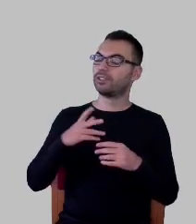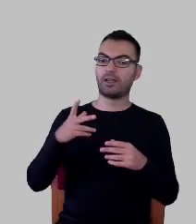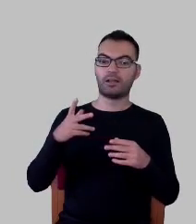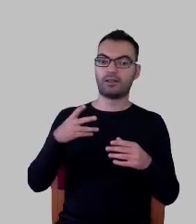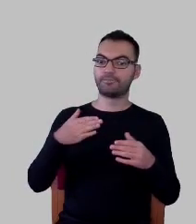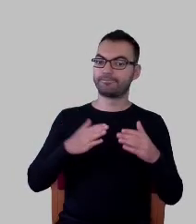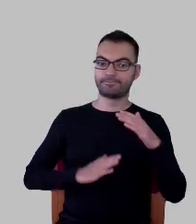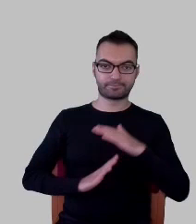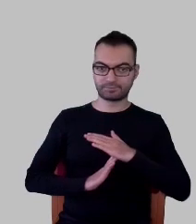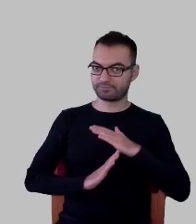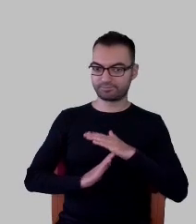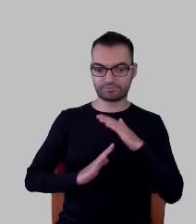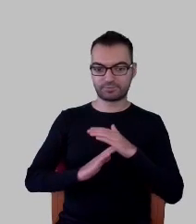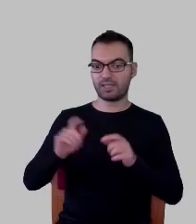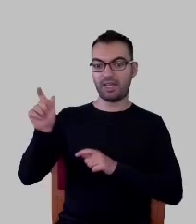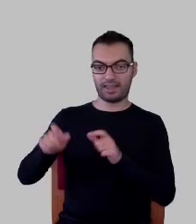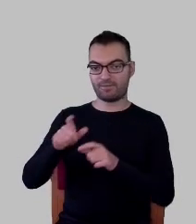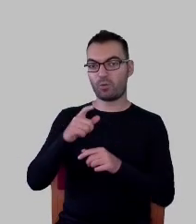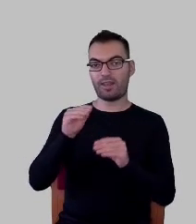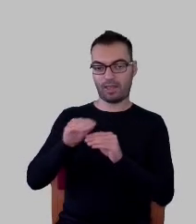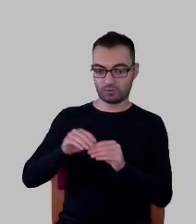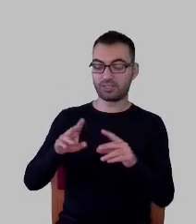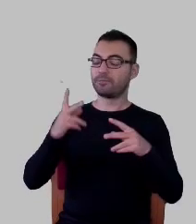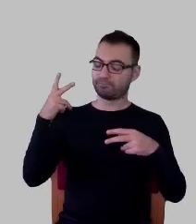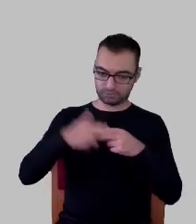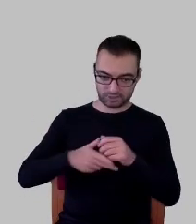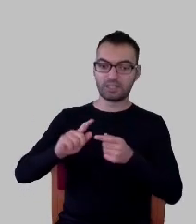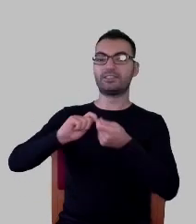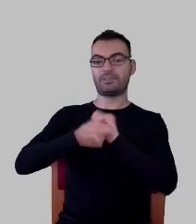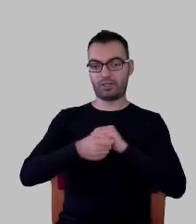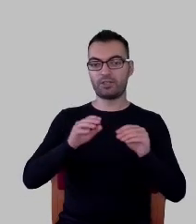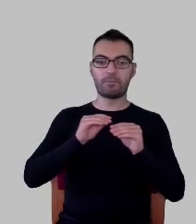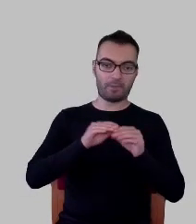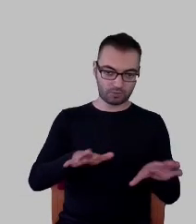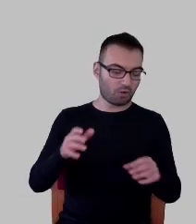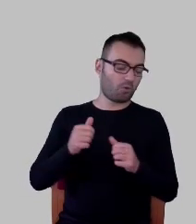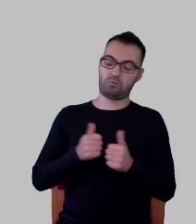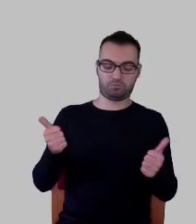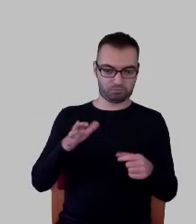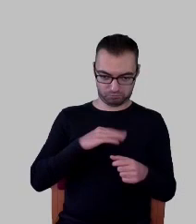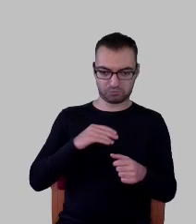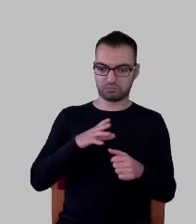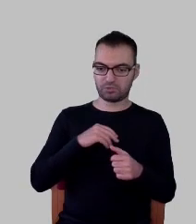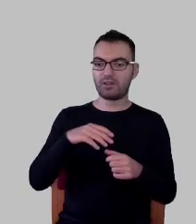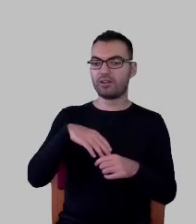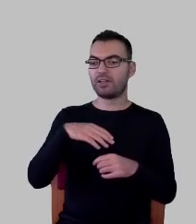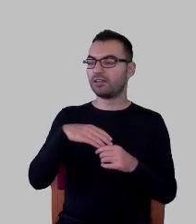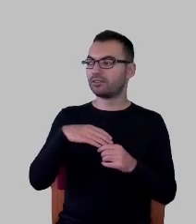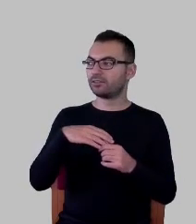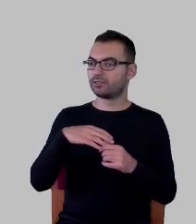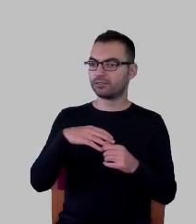zaprzestać indywidualnego nauczania, to tak jak dotychczas będzie można zakończyć to indywidualne nauczanie na podstawie zaświadczenia